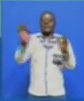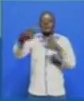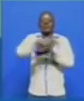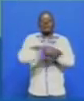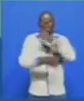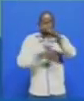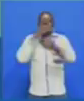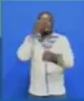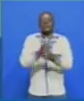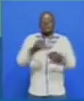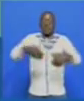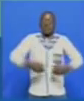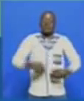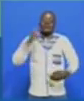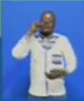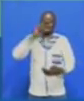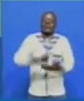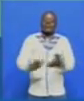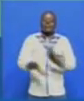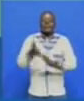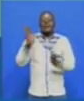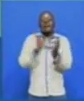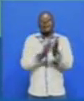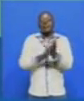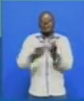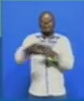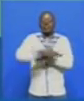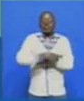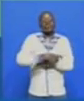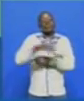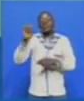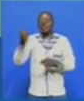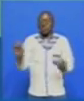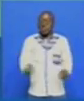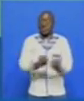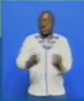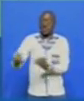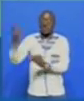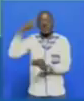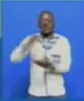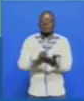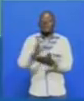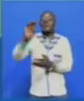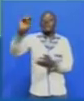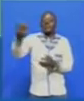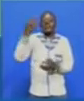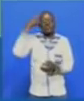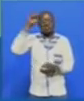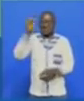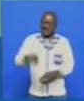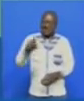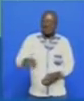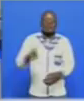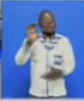internationale de la jeune fille scolarisée. Cette journée, organisée pour la 6e fois, a été une occasion pour rappeler la nécessité d'accroître